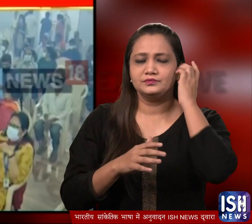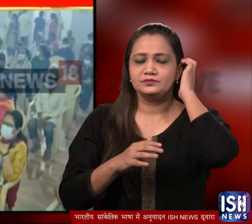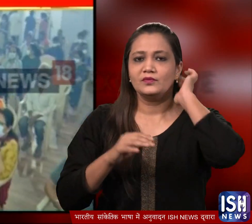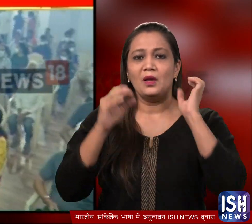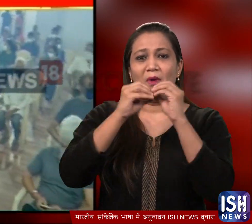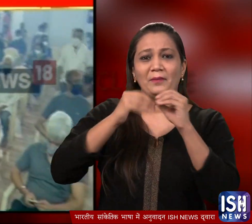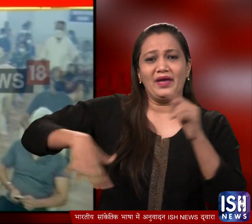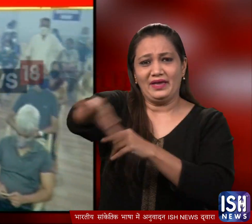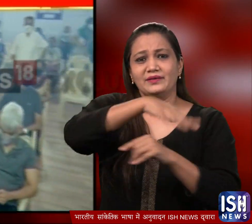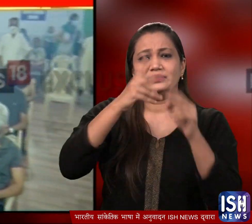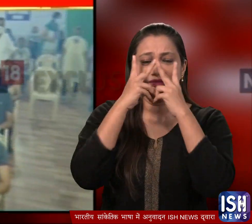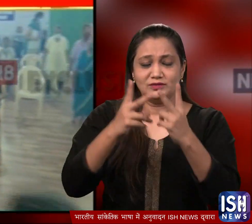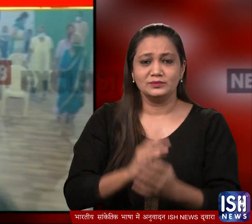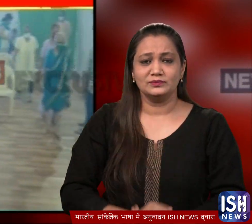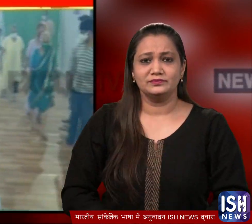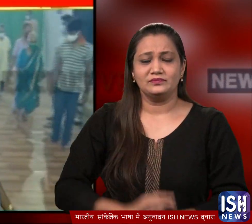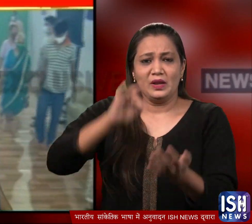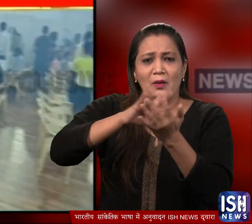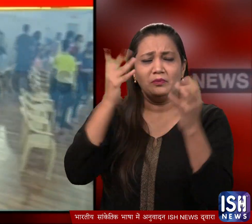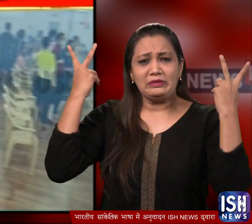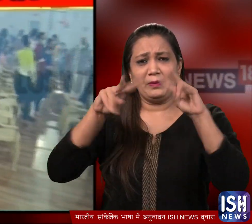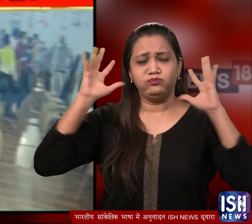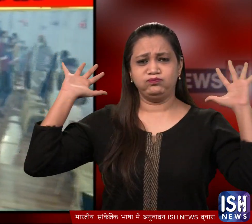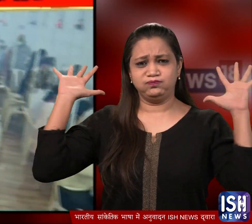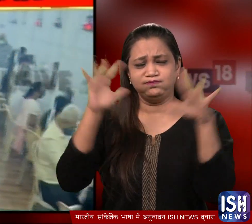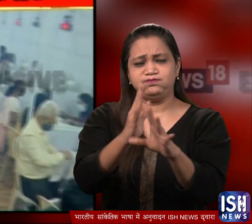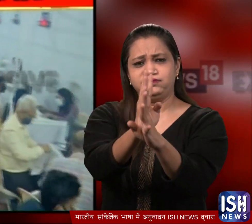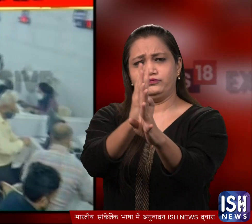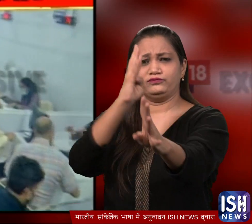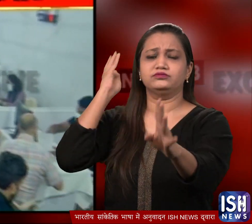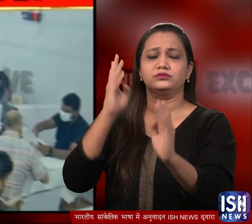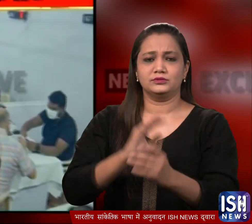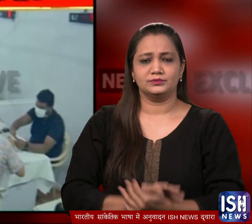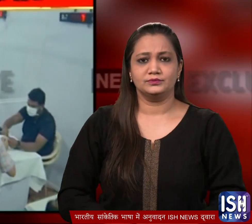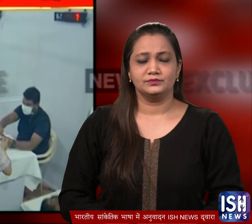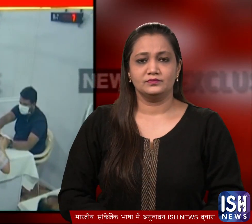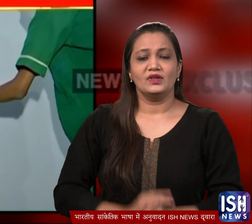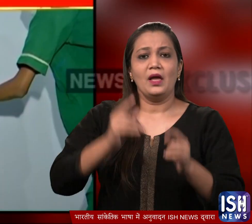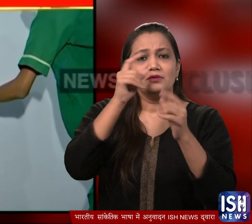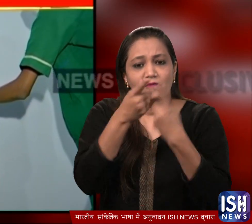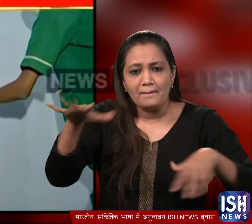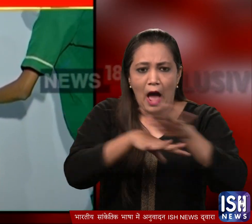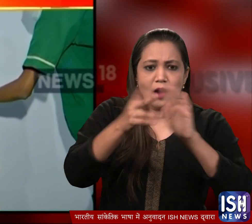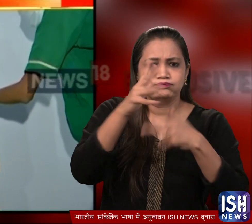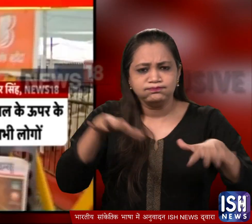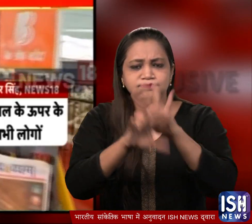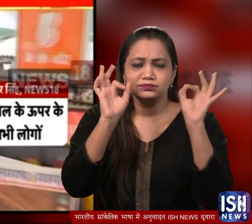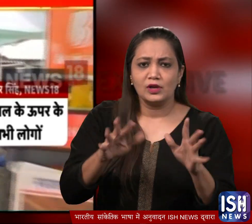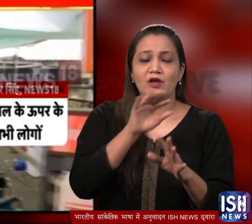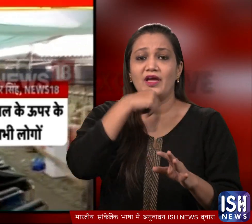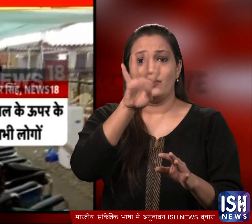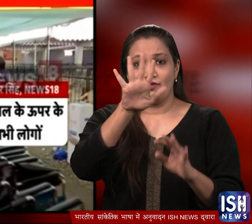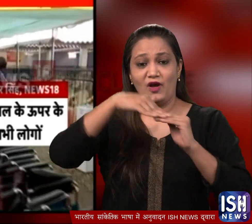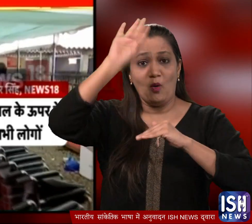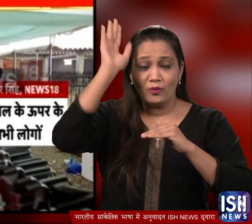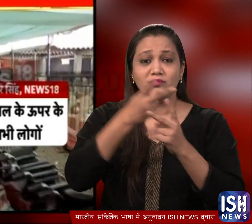हो गया। मुंबई से जो तस्वीरें सामने आई उनमें एक केंद्र में बड़ी संख्या में लोग कोरोना वैक्सीन लगवाते दिखाई दिए। इसके लिए वहां कई इंतजाम किए गए थे।